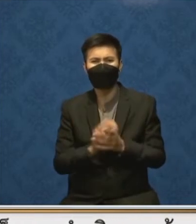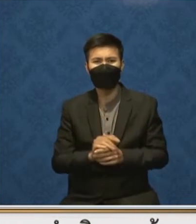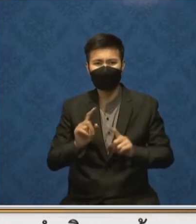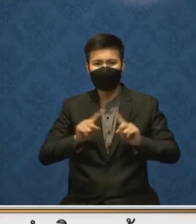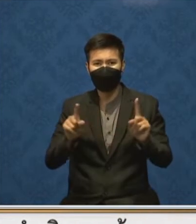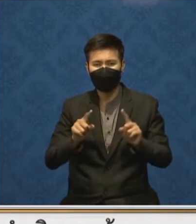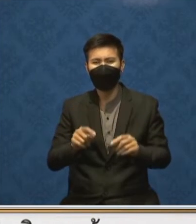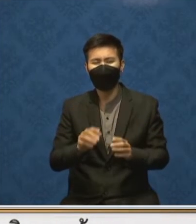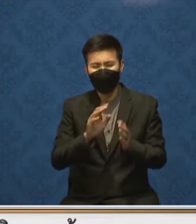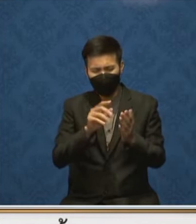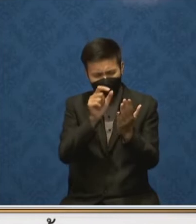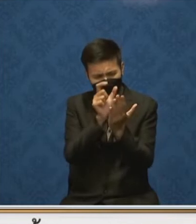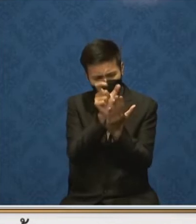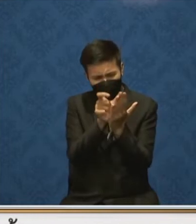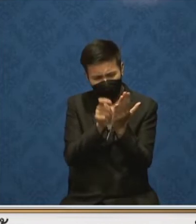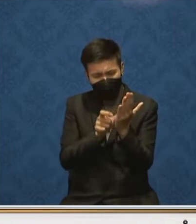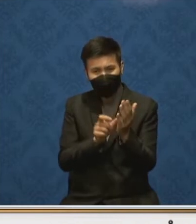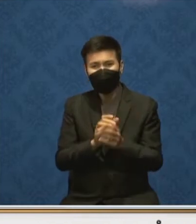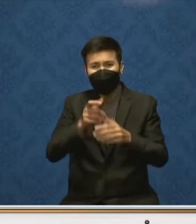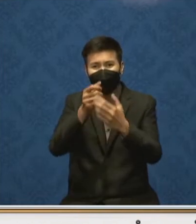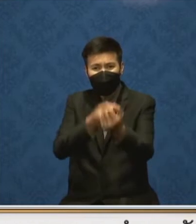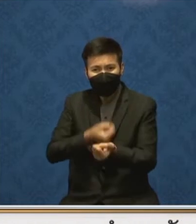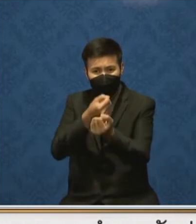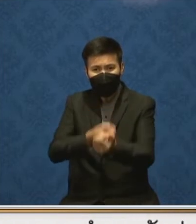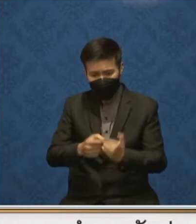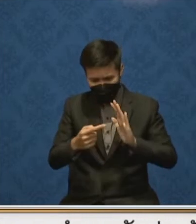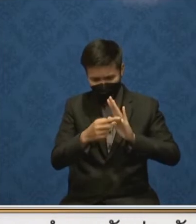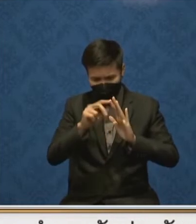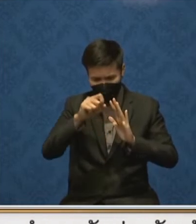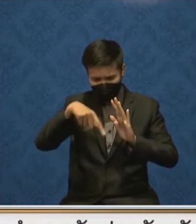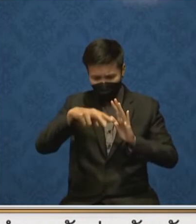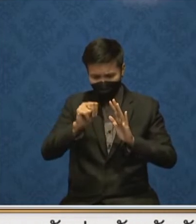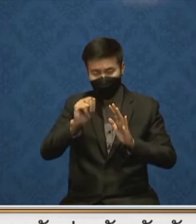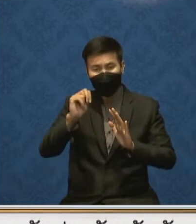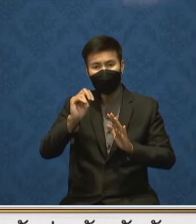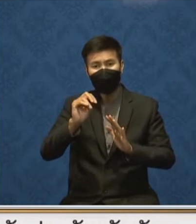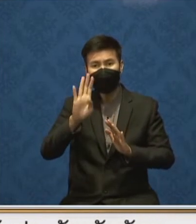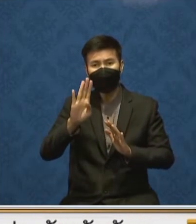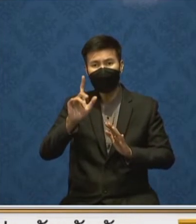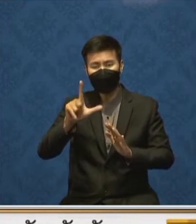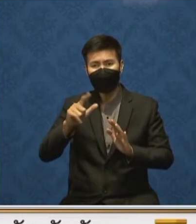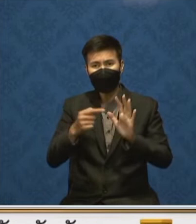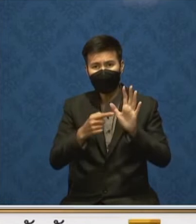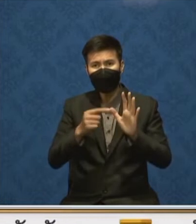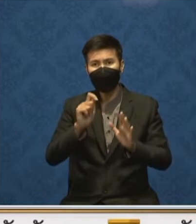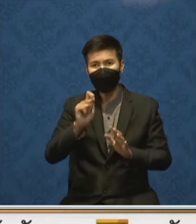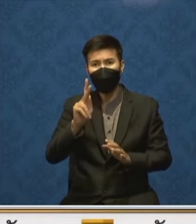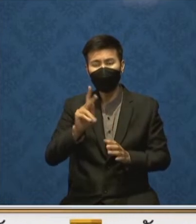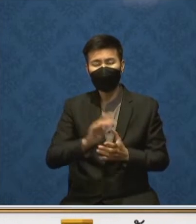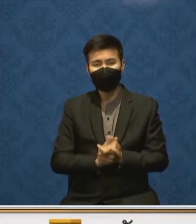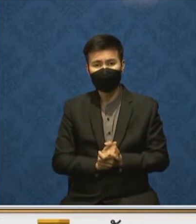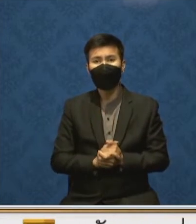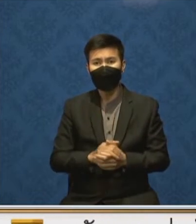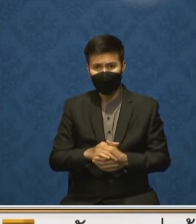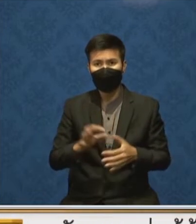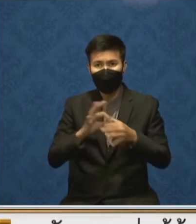ามาใ่ในกลองนี้อย่เชนเรื่องกระเศษแซน์บ๊อกซ์ฮะบอกวาลดต้นทุน การปลกข้าวอ่า ของกเศษตกณผปข้าวคชา